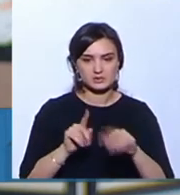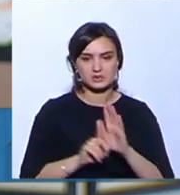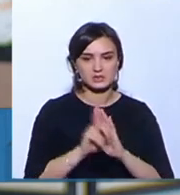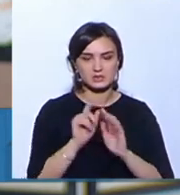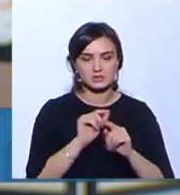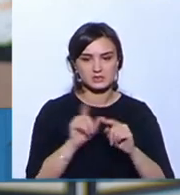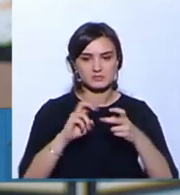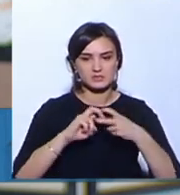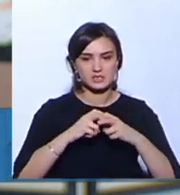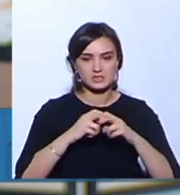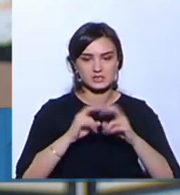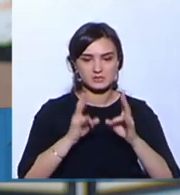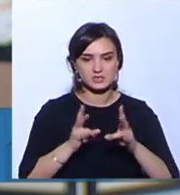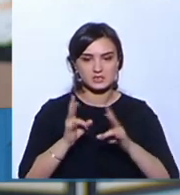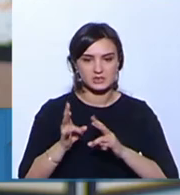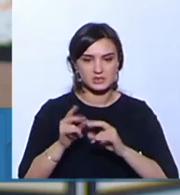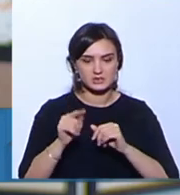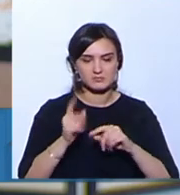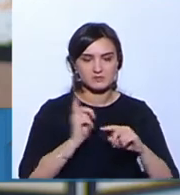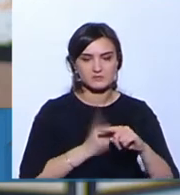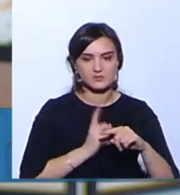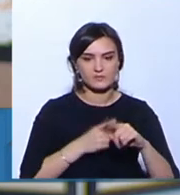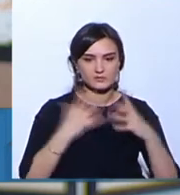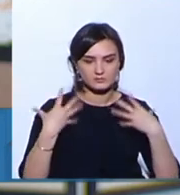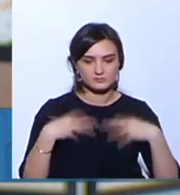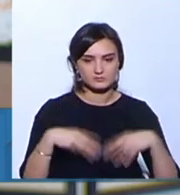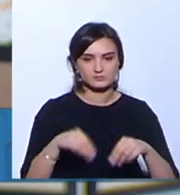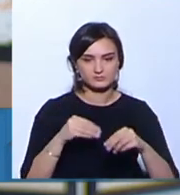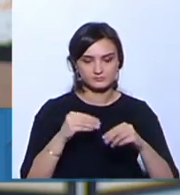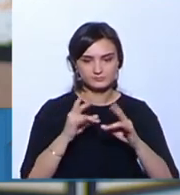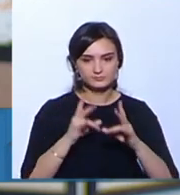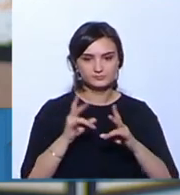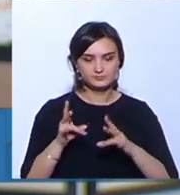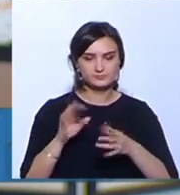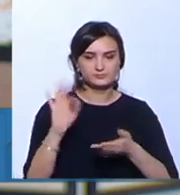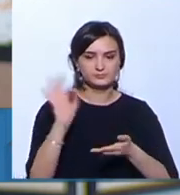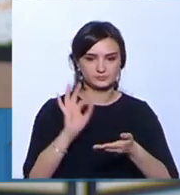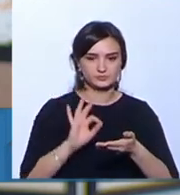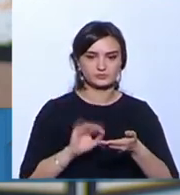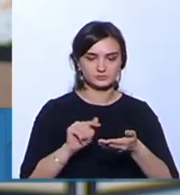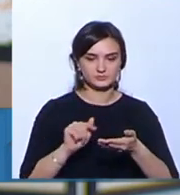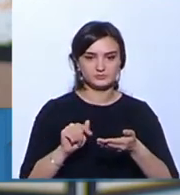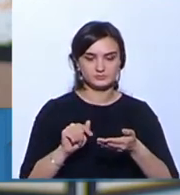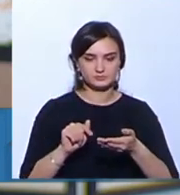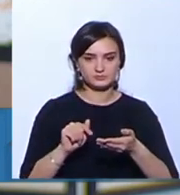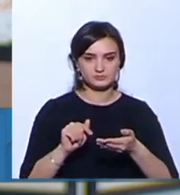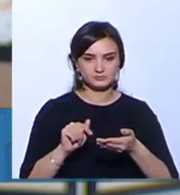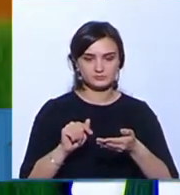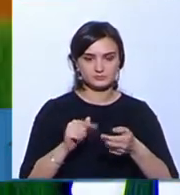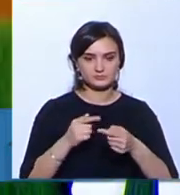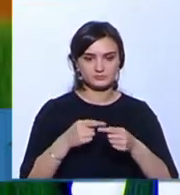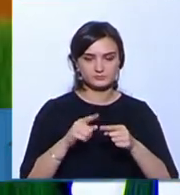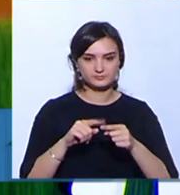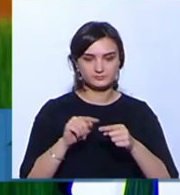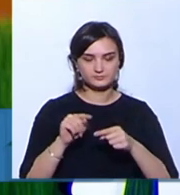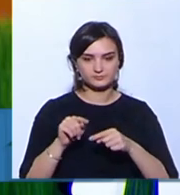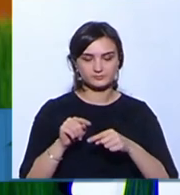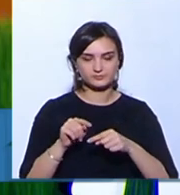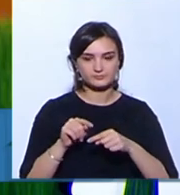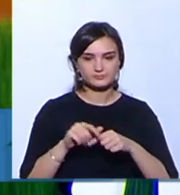იწვევს სახსრების დაზიანებას, ძლოვანი სისტემის, ხშირად ადგილი აქვს ხოლმე